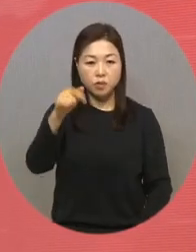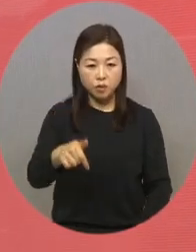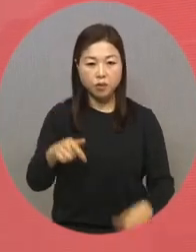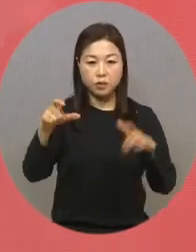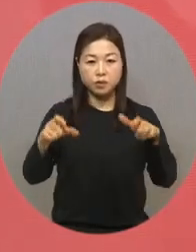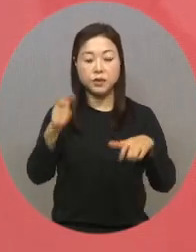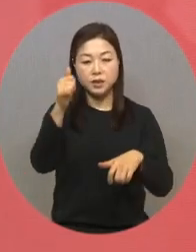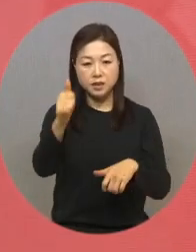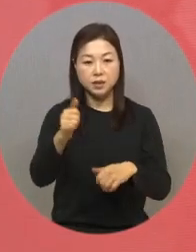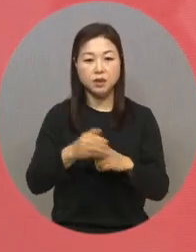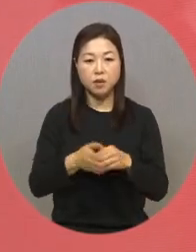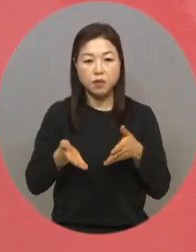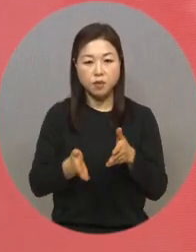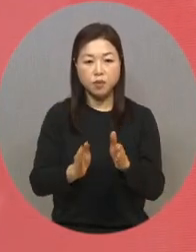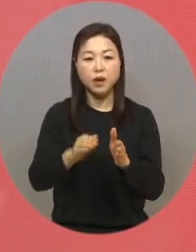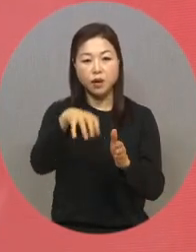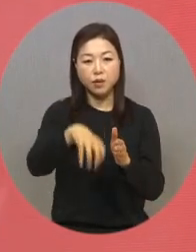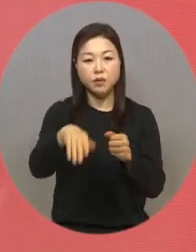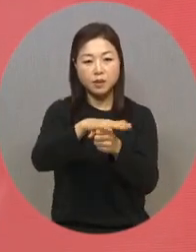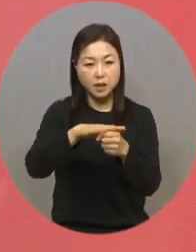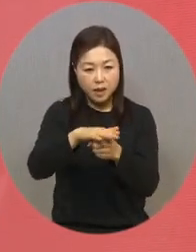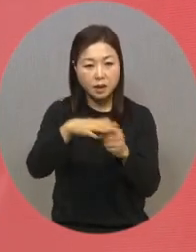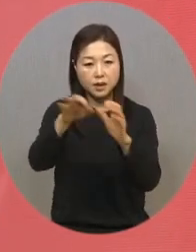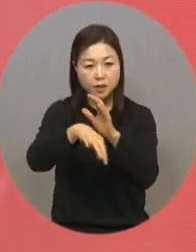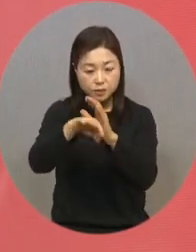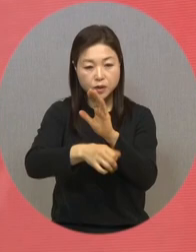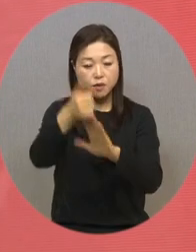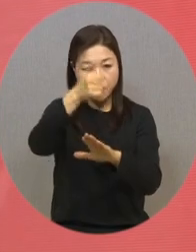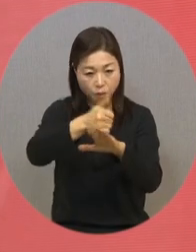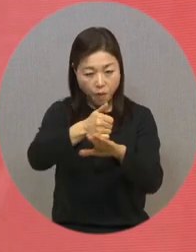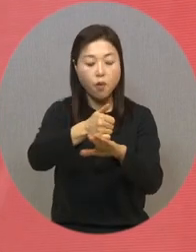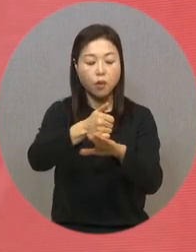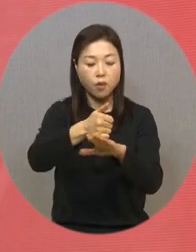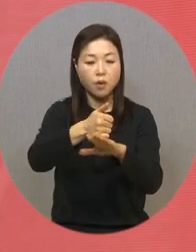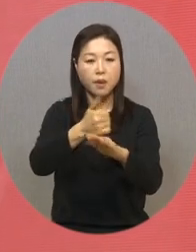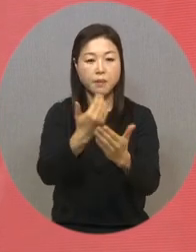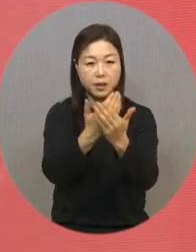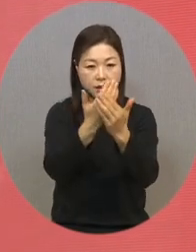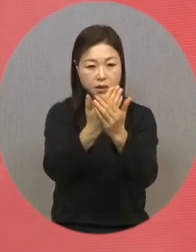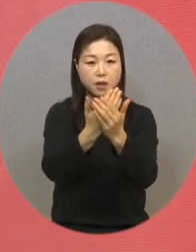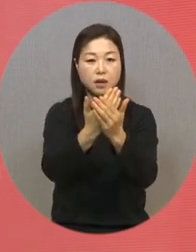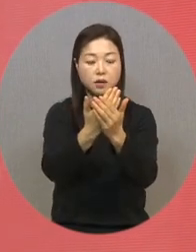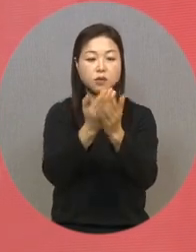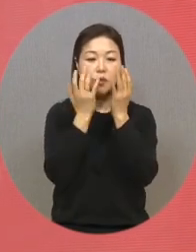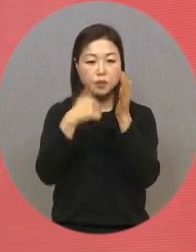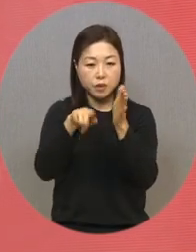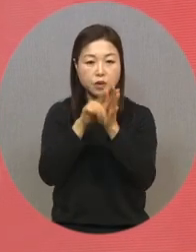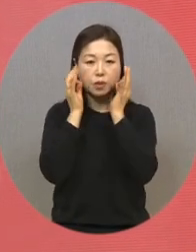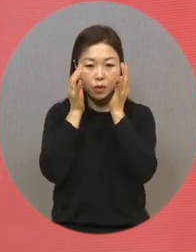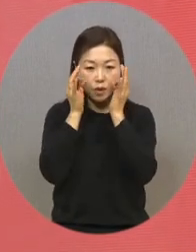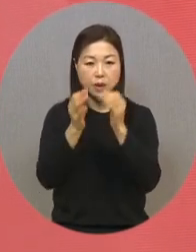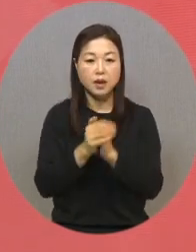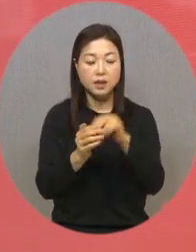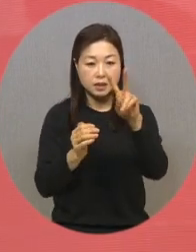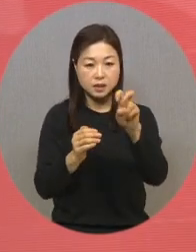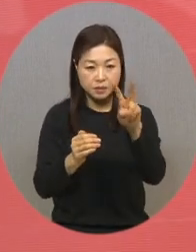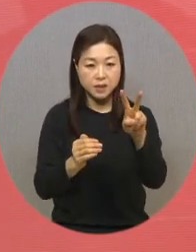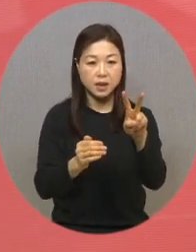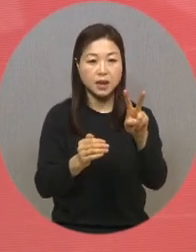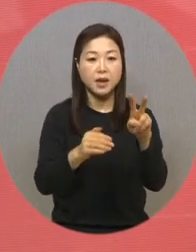고향사랑 기부제 성공적 정착과 전남 발전을 위해 열정적으로 노력해 준 22개 시군과